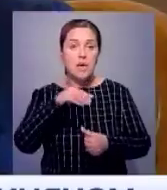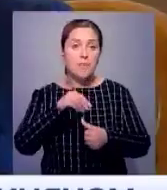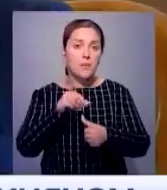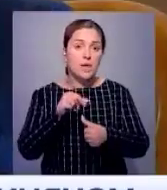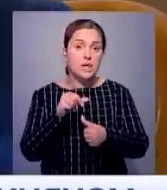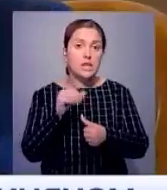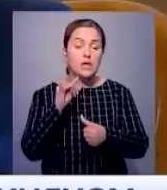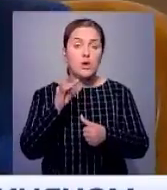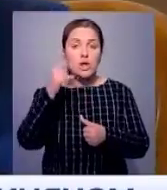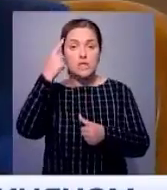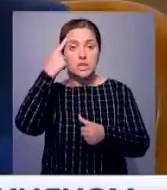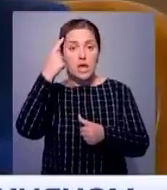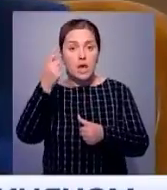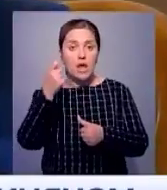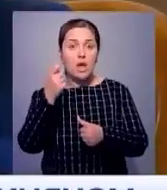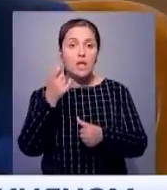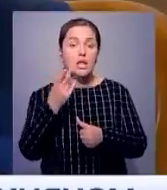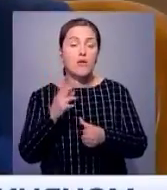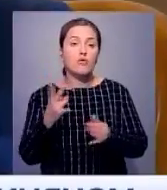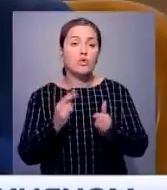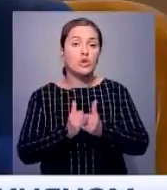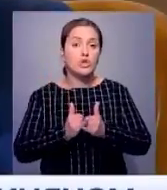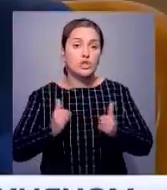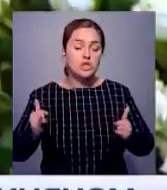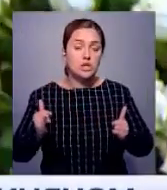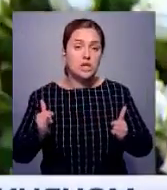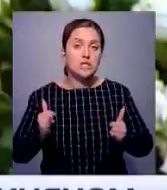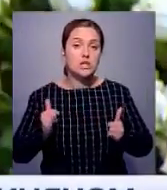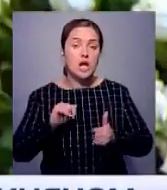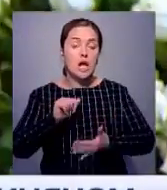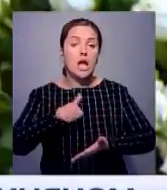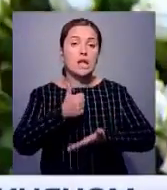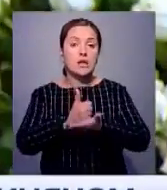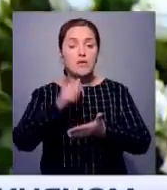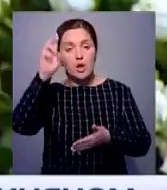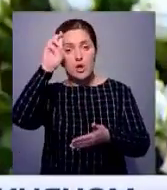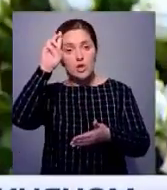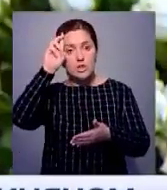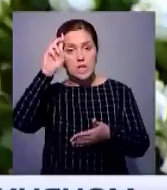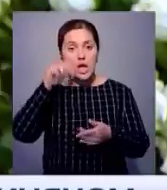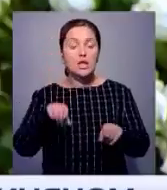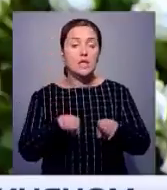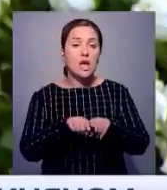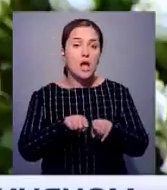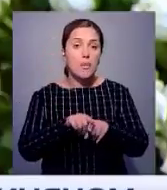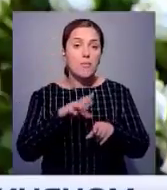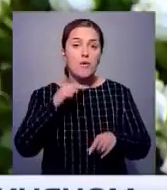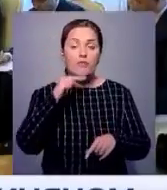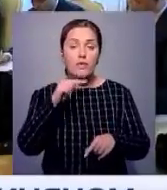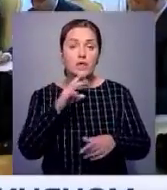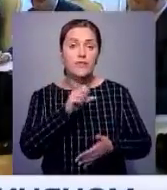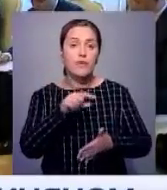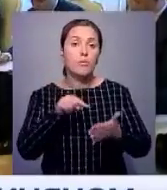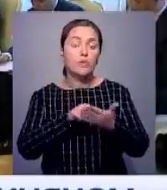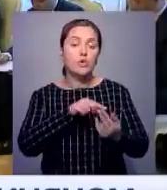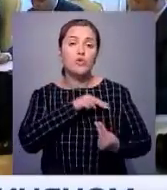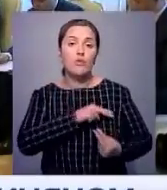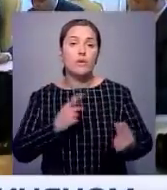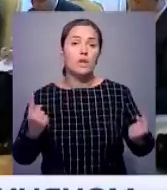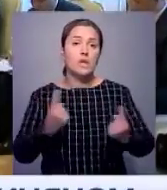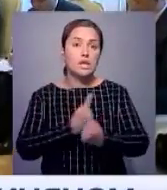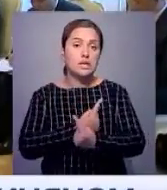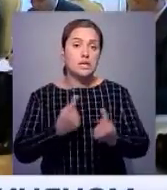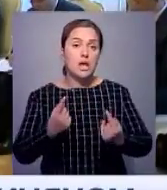Казахстаном и Арменией и указал на существующий потенциал для его расширения. Глава государства также обратил внимание на вопросы